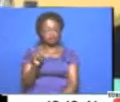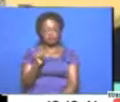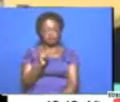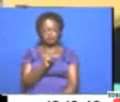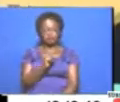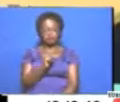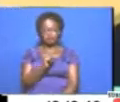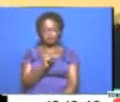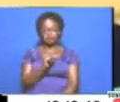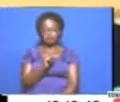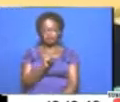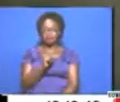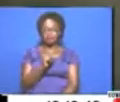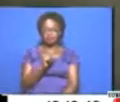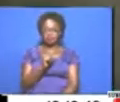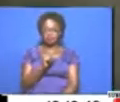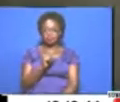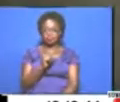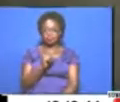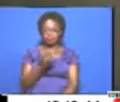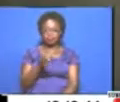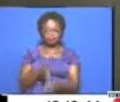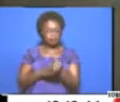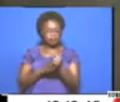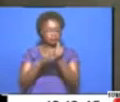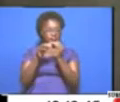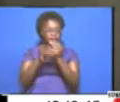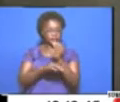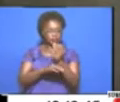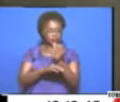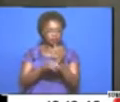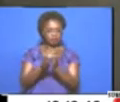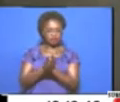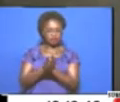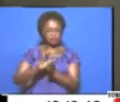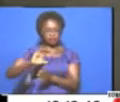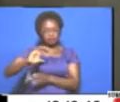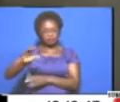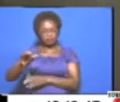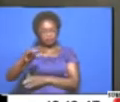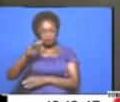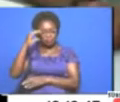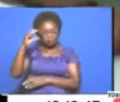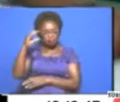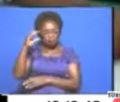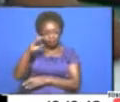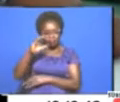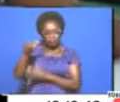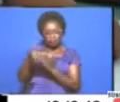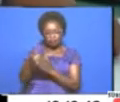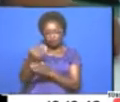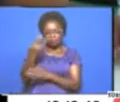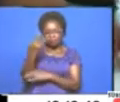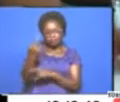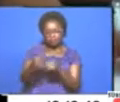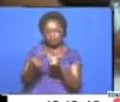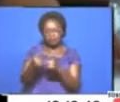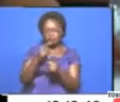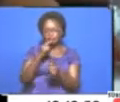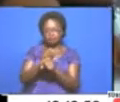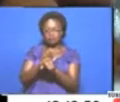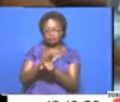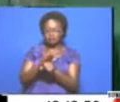Kombe Nzai, ambaye amekuwa kwenye uongozi wa Jumuiya ya Kaunti za Pwani kwa miaka 4, ameahidi kushughulikia matatizo ya umaskini,